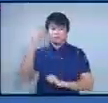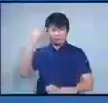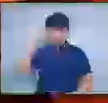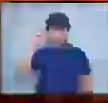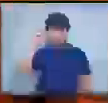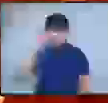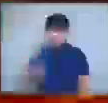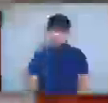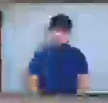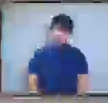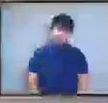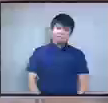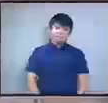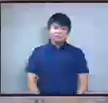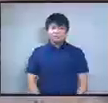Talepe.